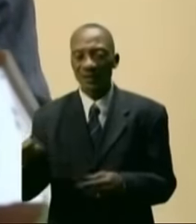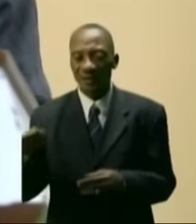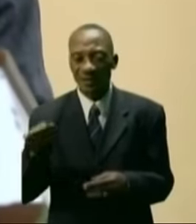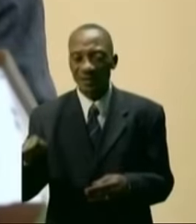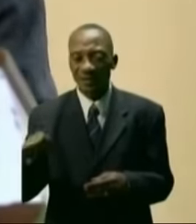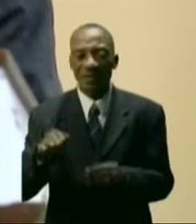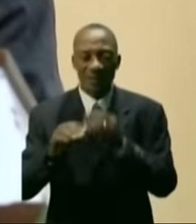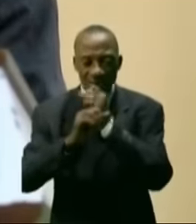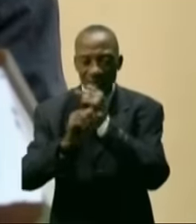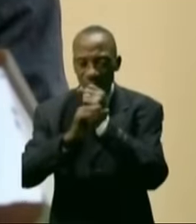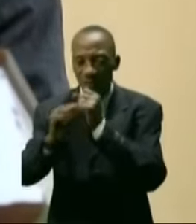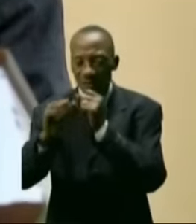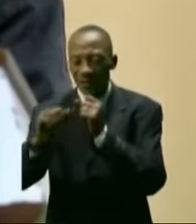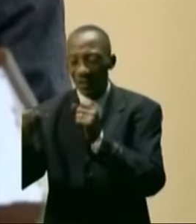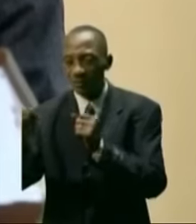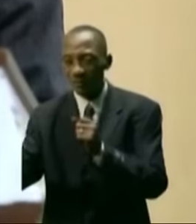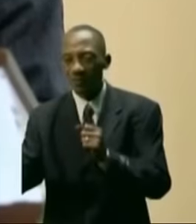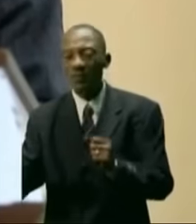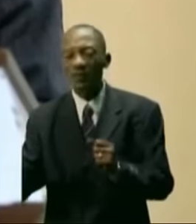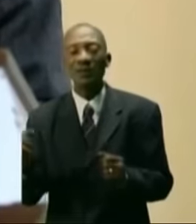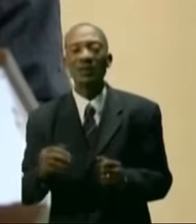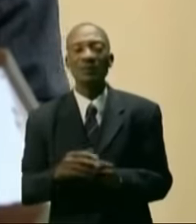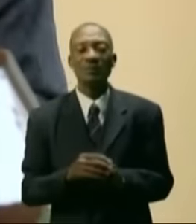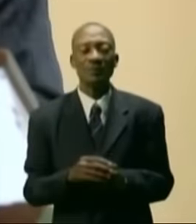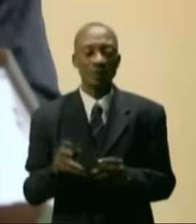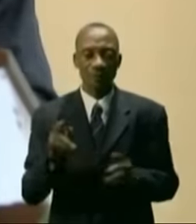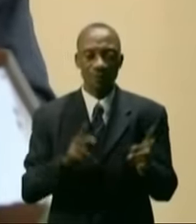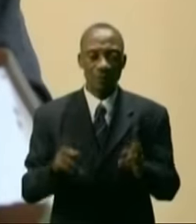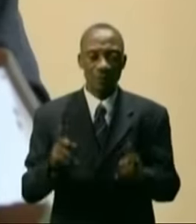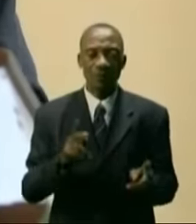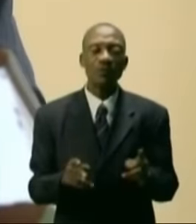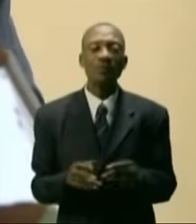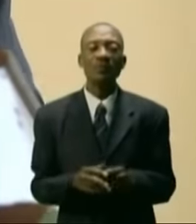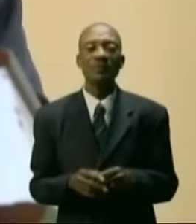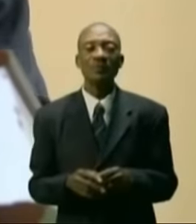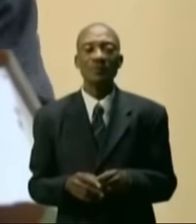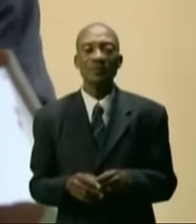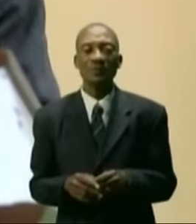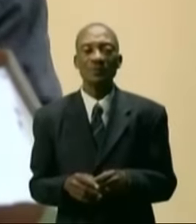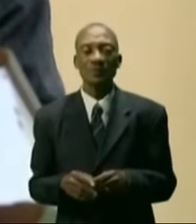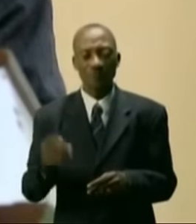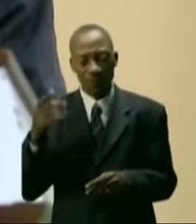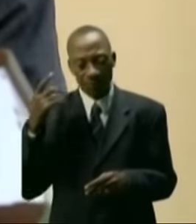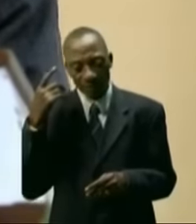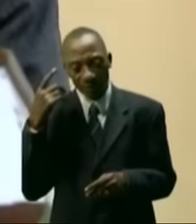final, rendu possible par l'immense